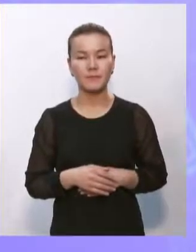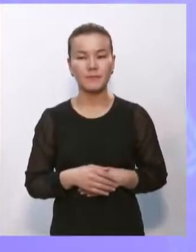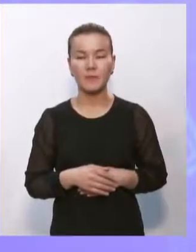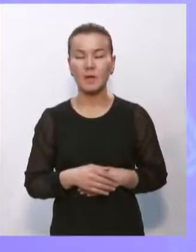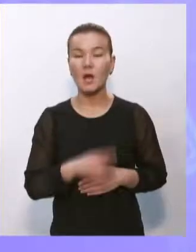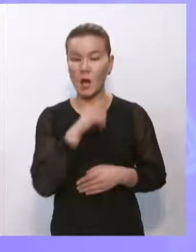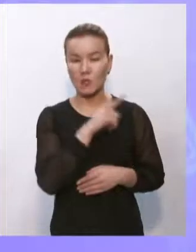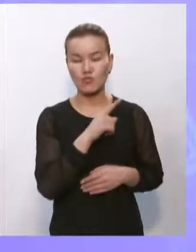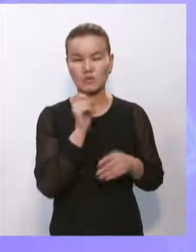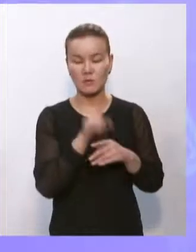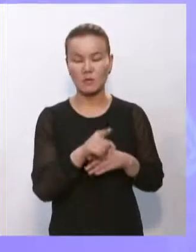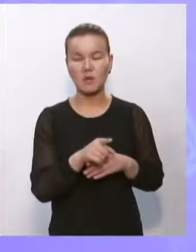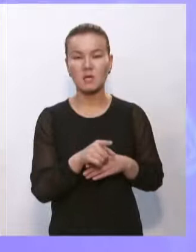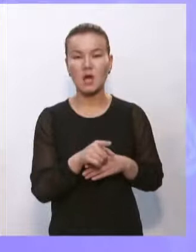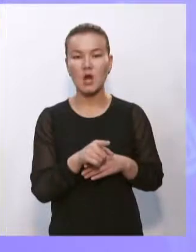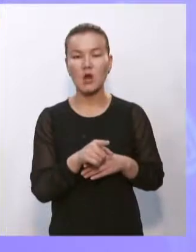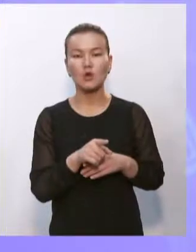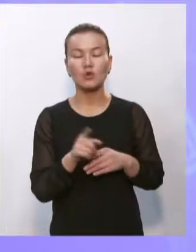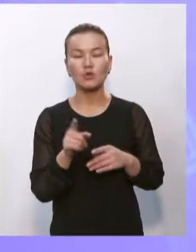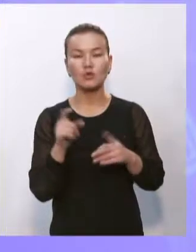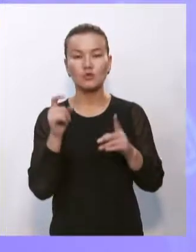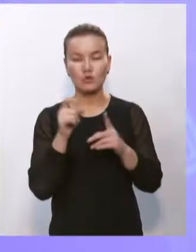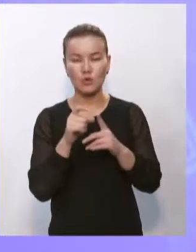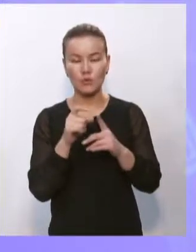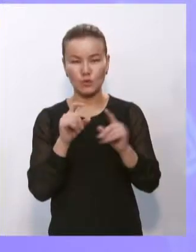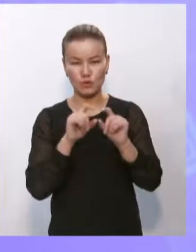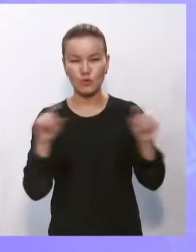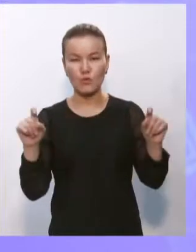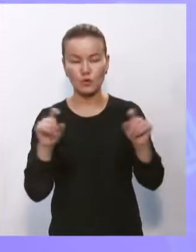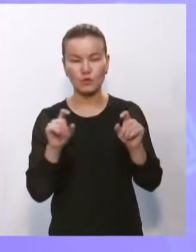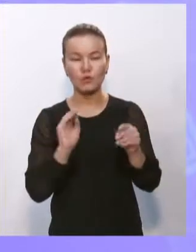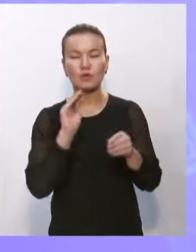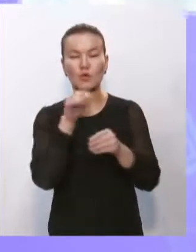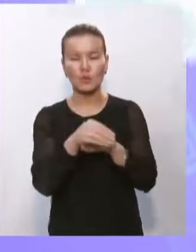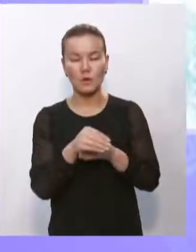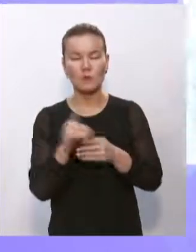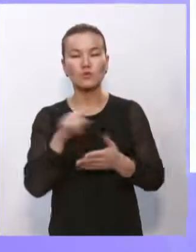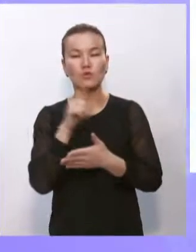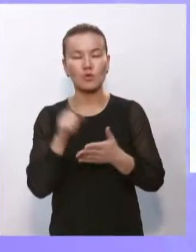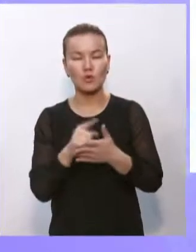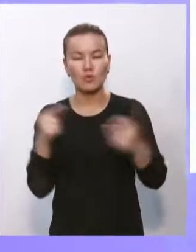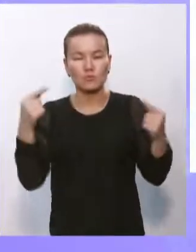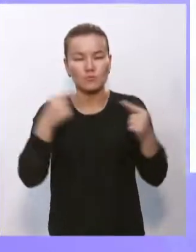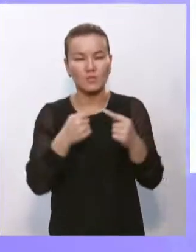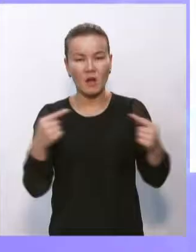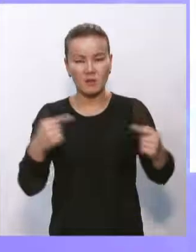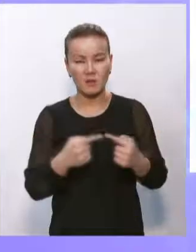Ал эми бул тапшырмада сүйлөмдөрдү толуктап, сүрөттөр менен дал келтиргиле.